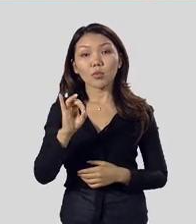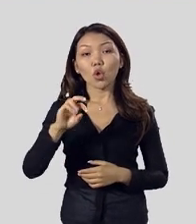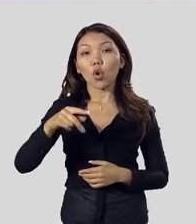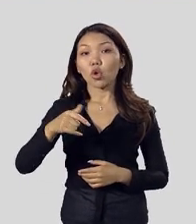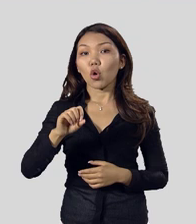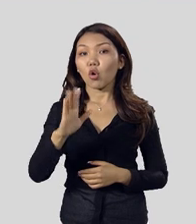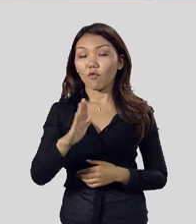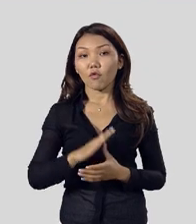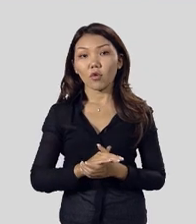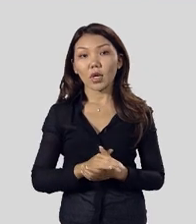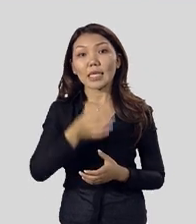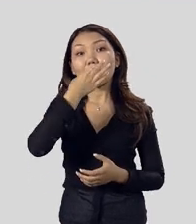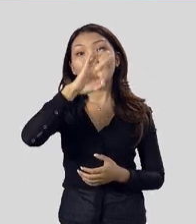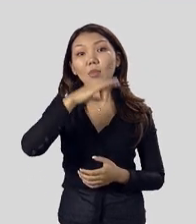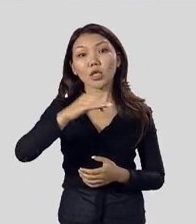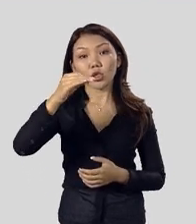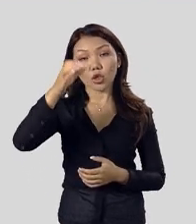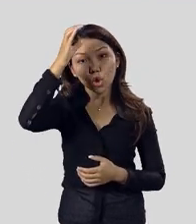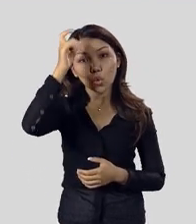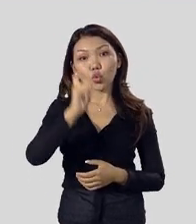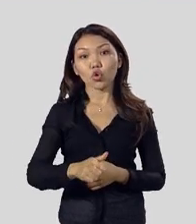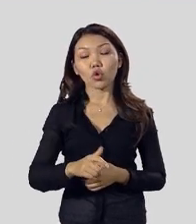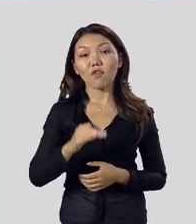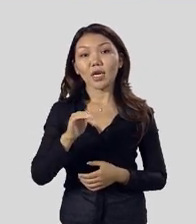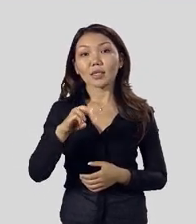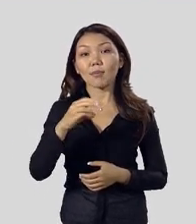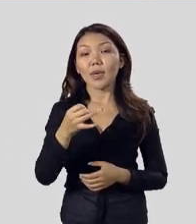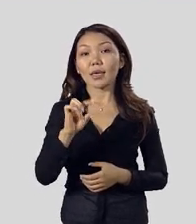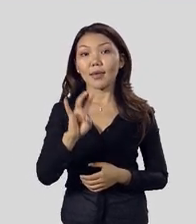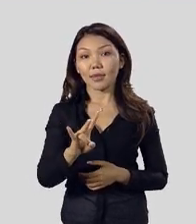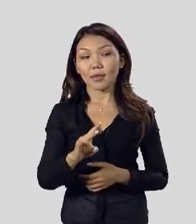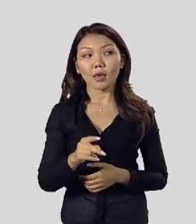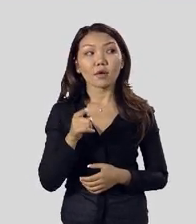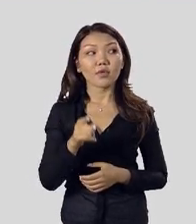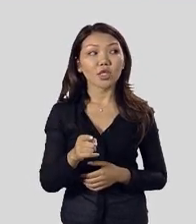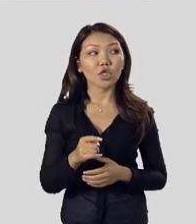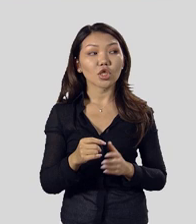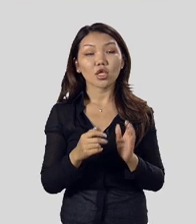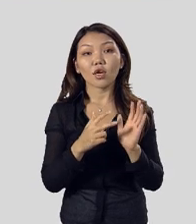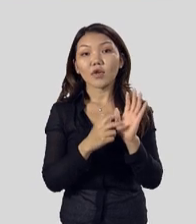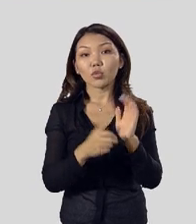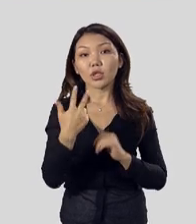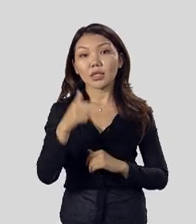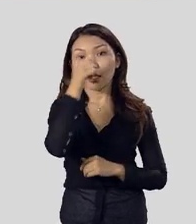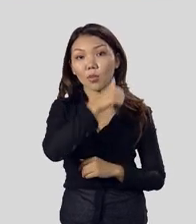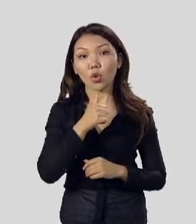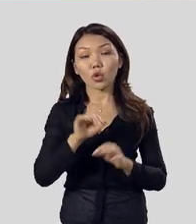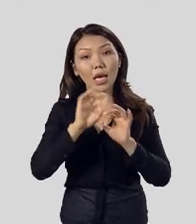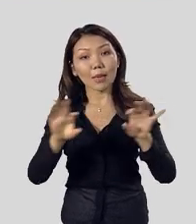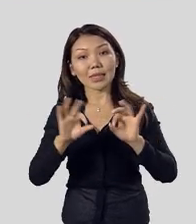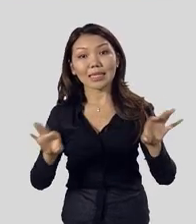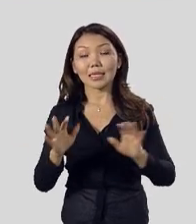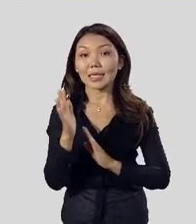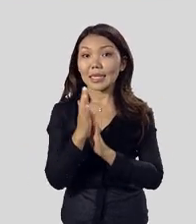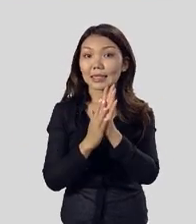немецкий учёный france main в 1830 году описал растительные клетки